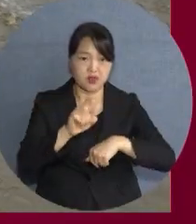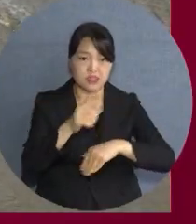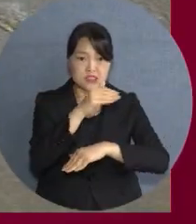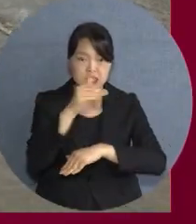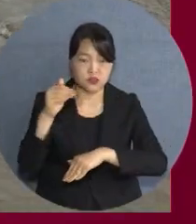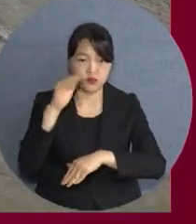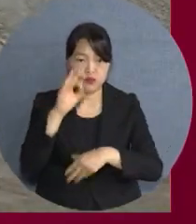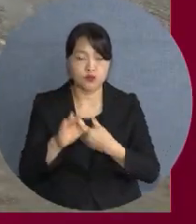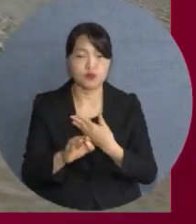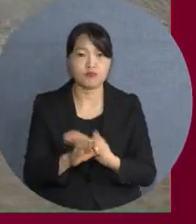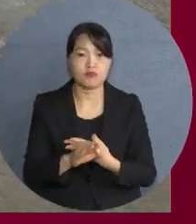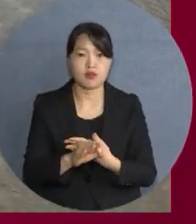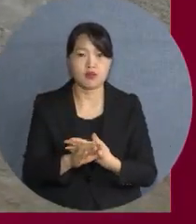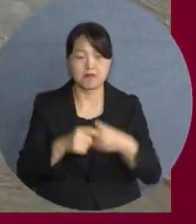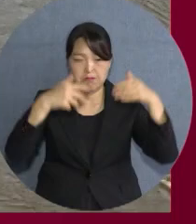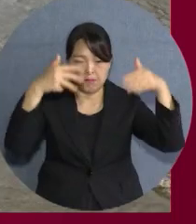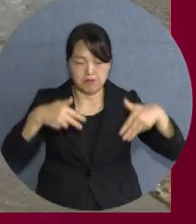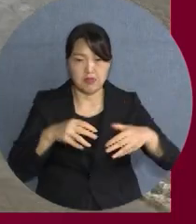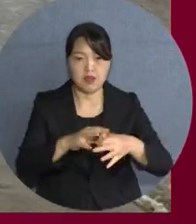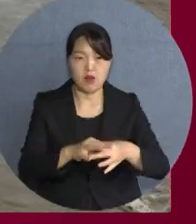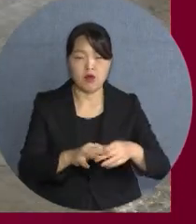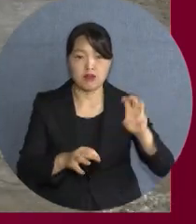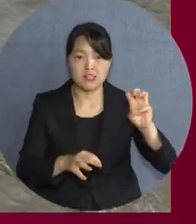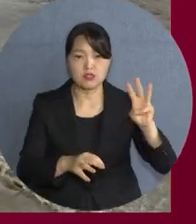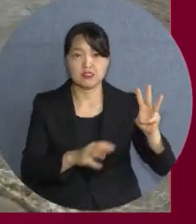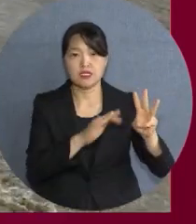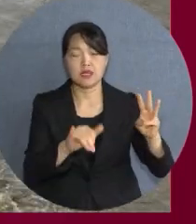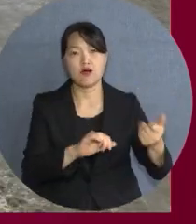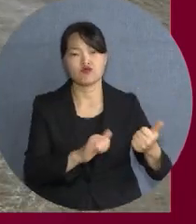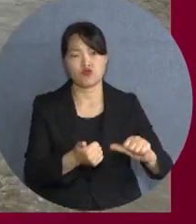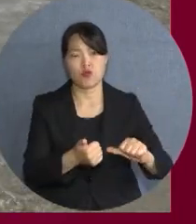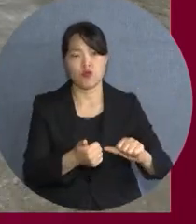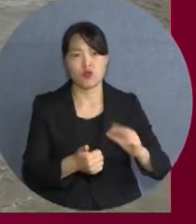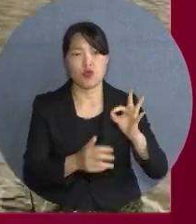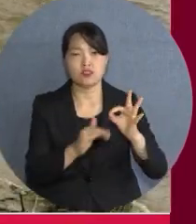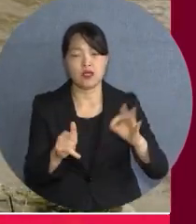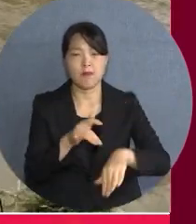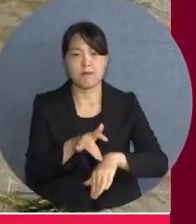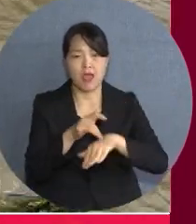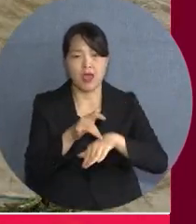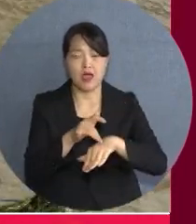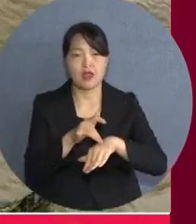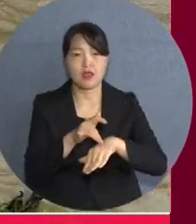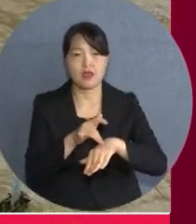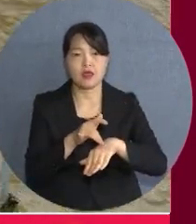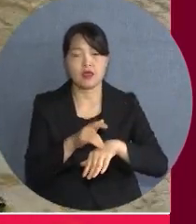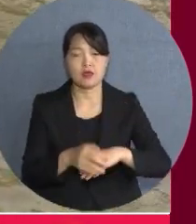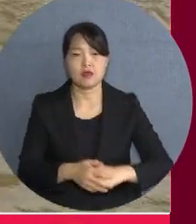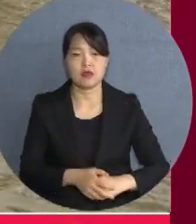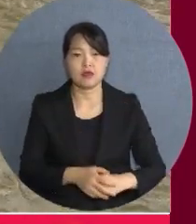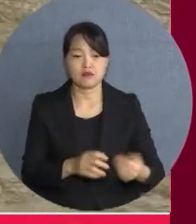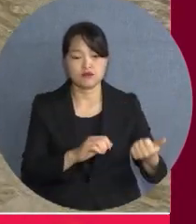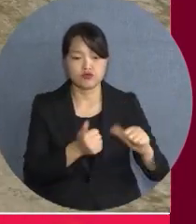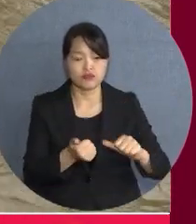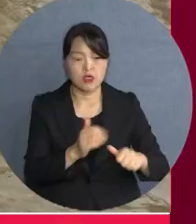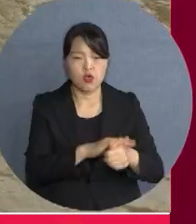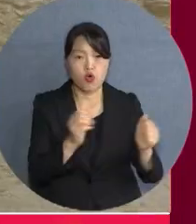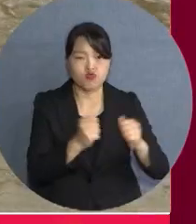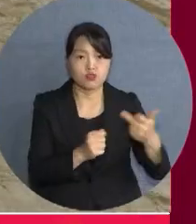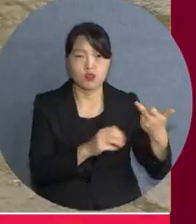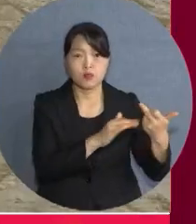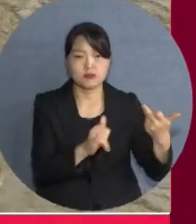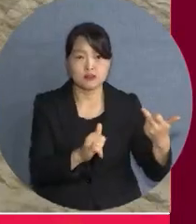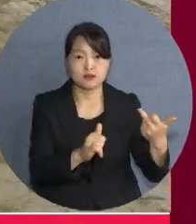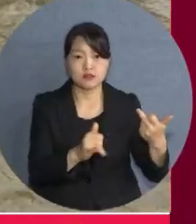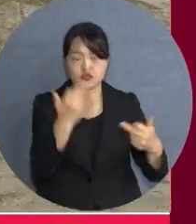기준 집계를 보면 이번 호우와 관련해서 33명이 숨지고 10명이 실종된 상태입니다. 사망자는 경북에서